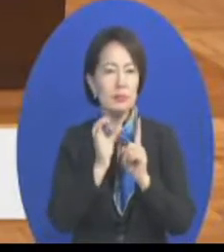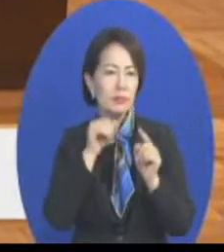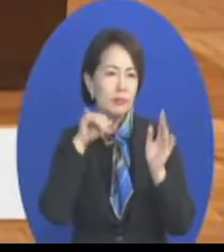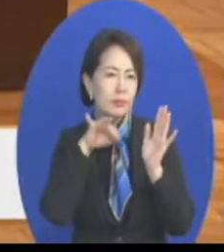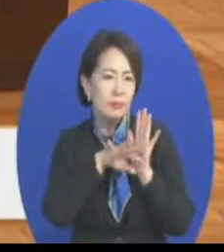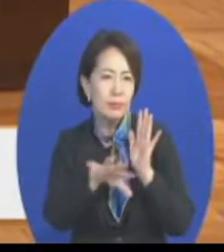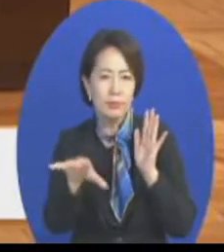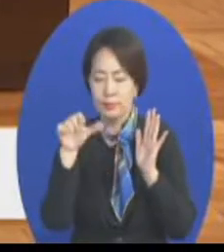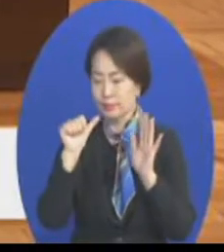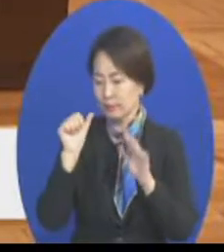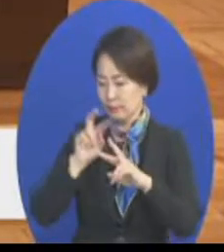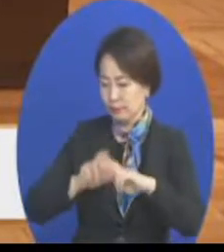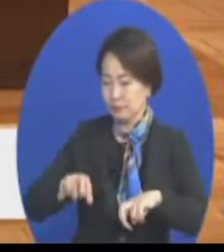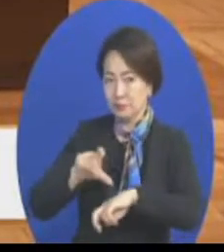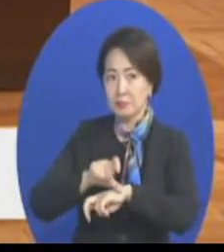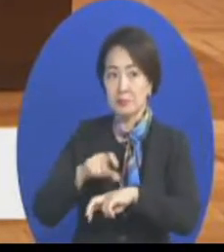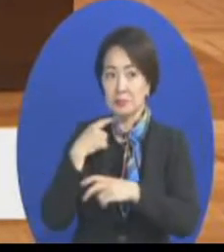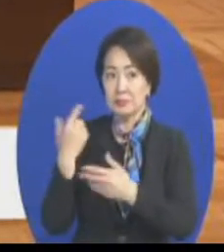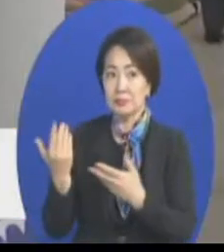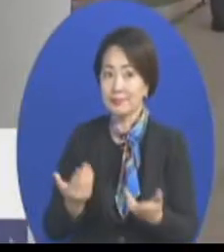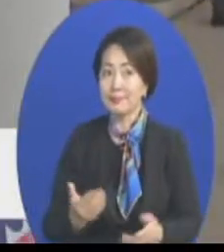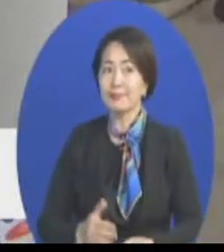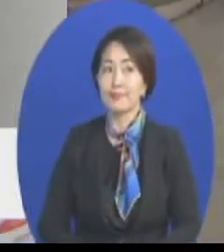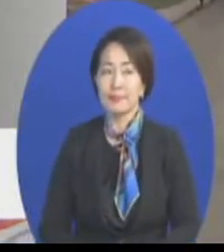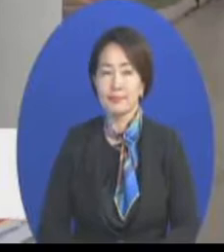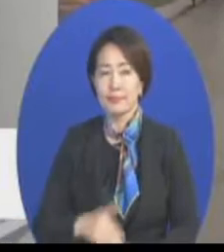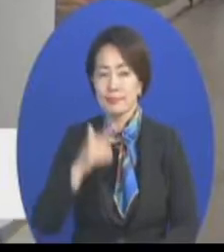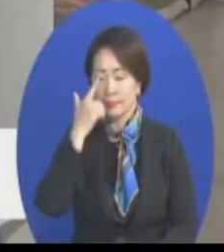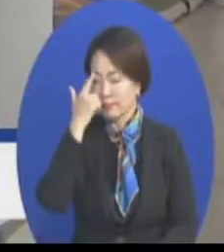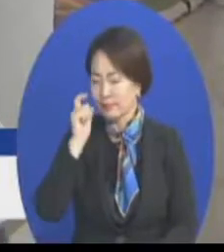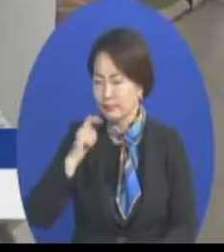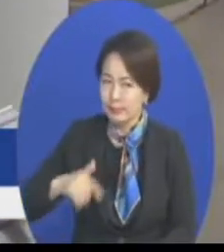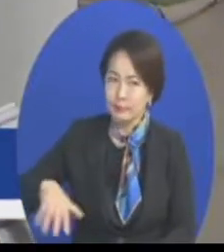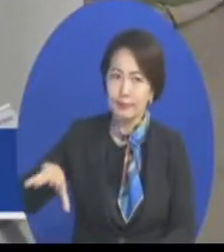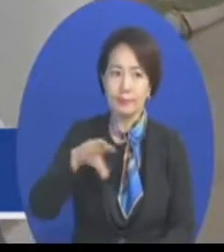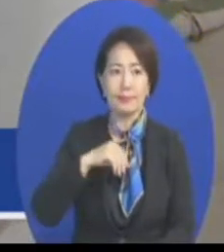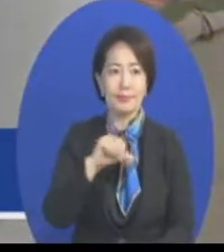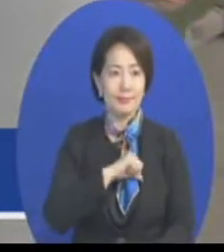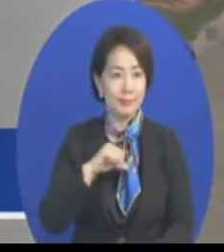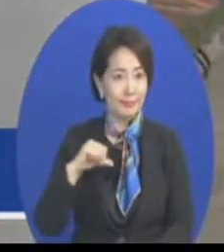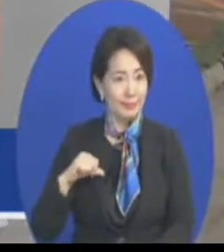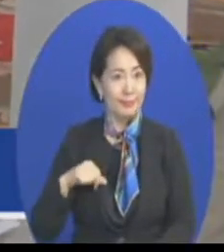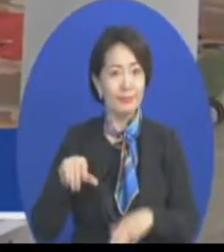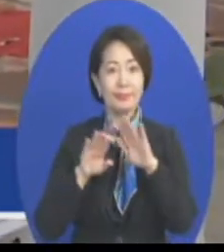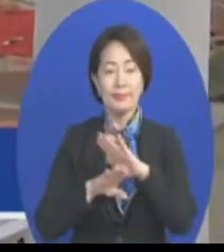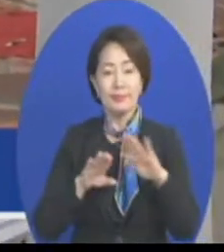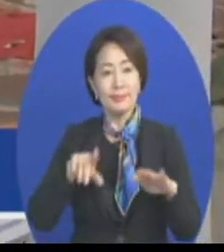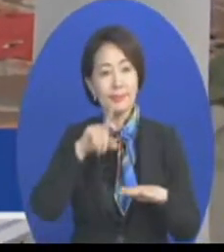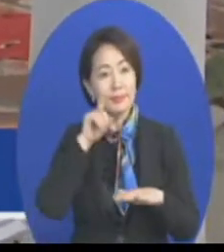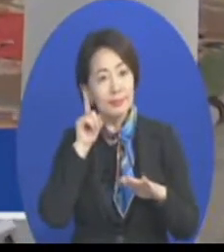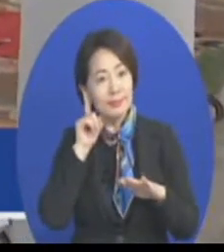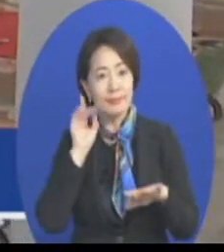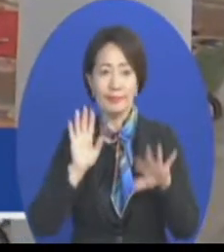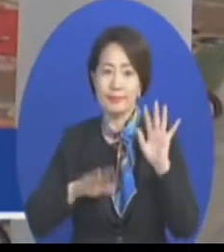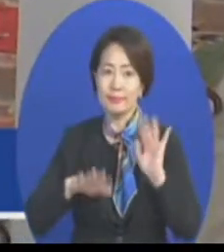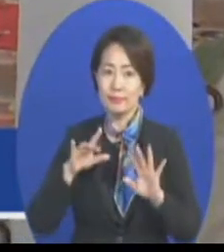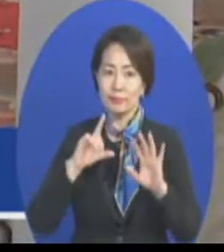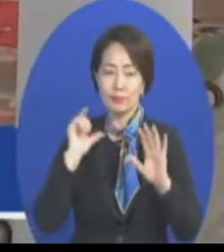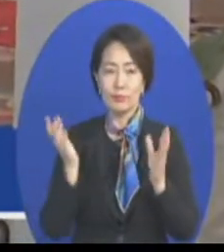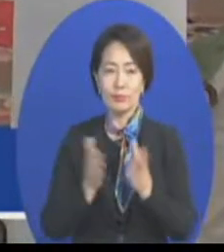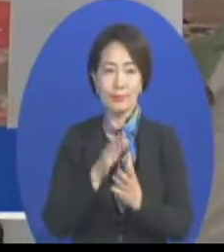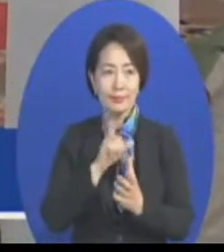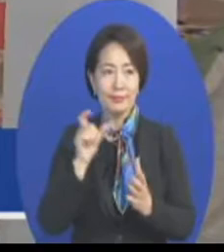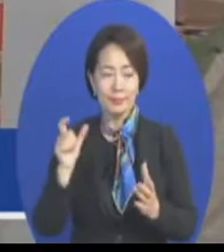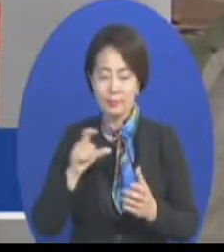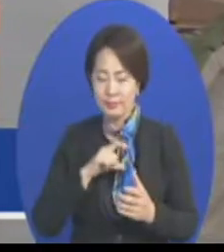ач холбогдлыг урлаг судлаач ингэж хэлж байна. Монголын бүх одоо иргэд хүүхэд залуучууд гэлтгүүгээр одоо бүх хүн